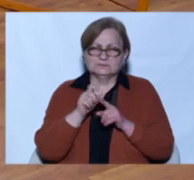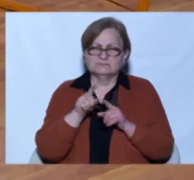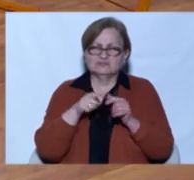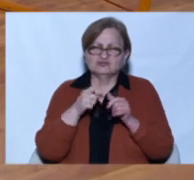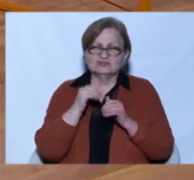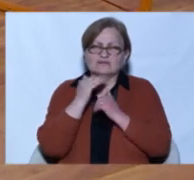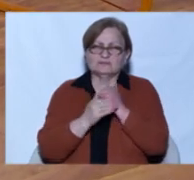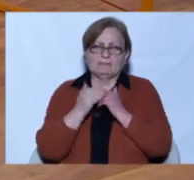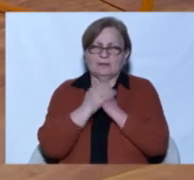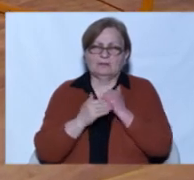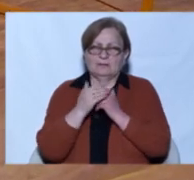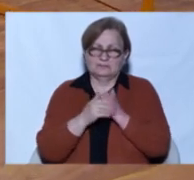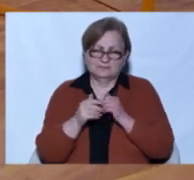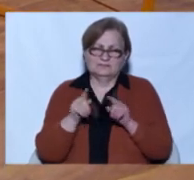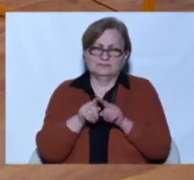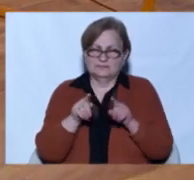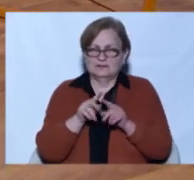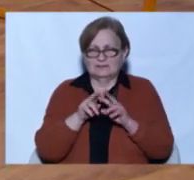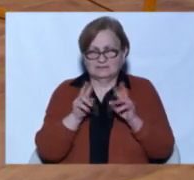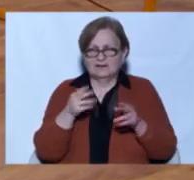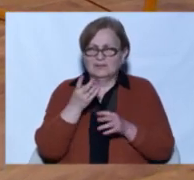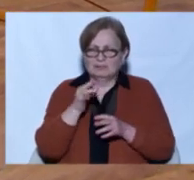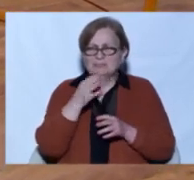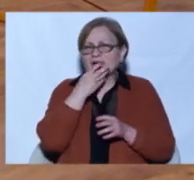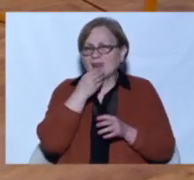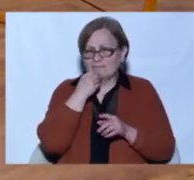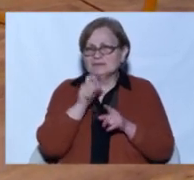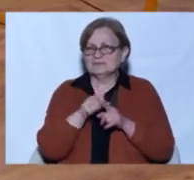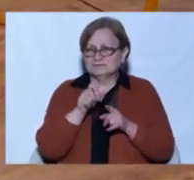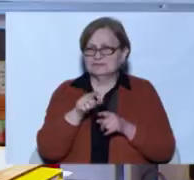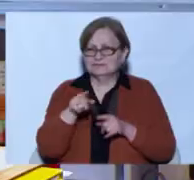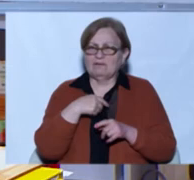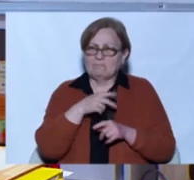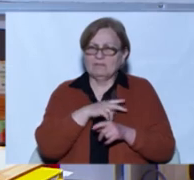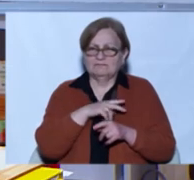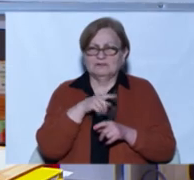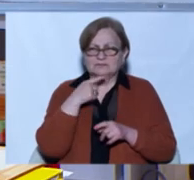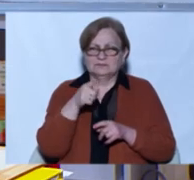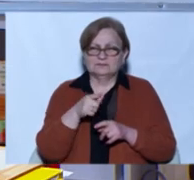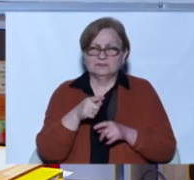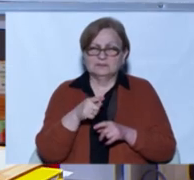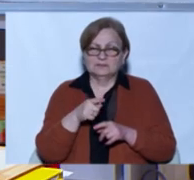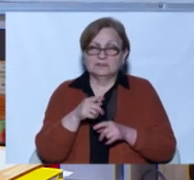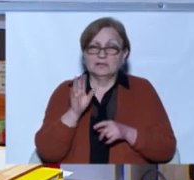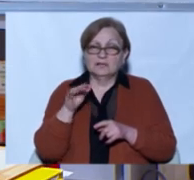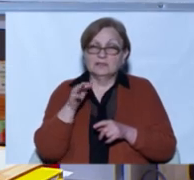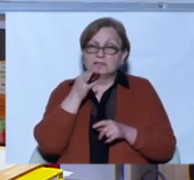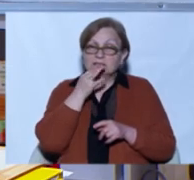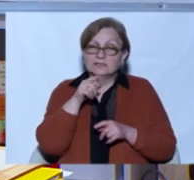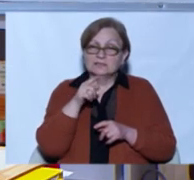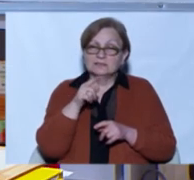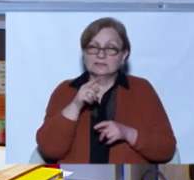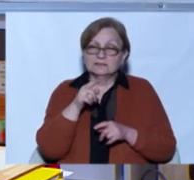და პაცია მოფერებით შეეუბნებით ხოლმე ბავშვებს. შემდგომ სამ სიტყვაში